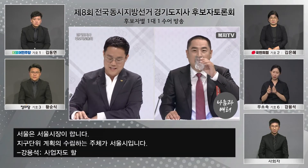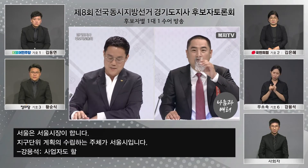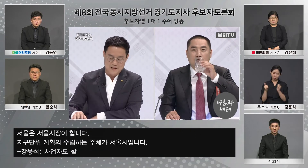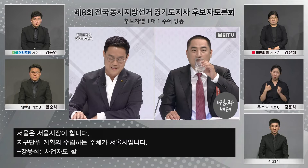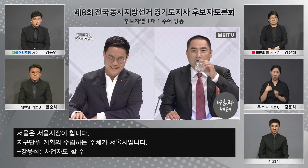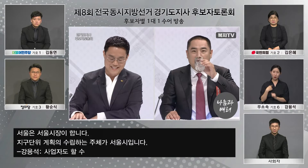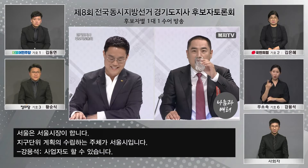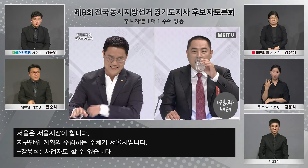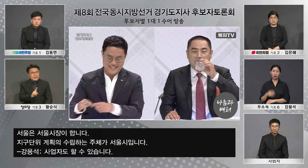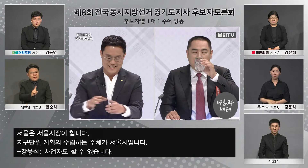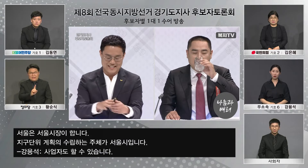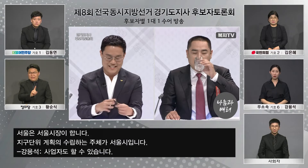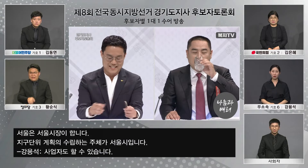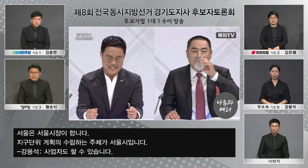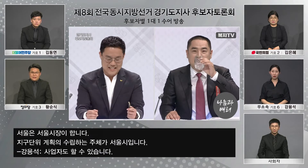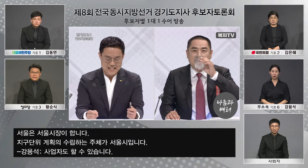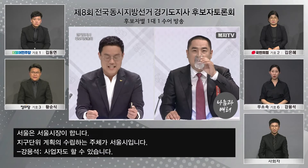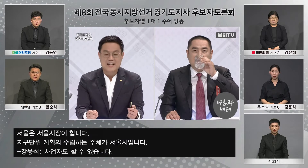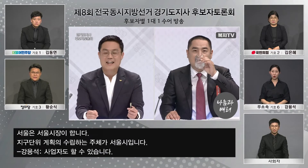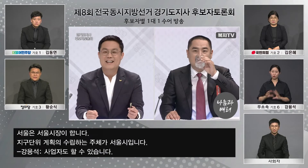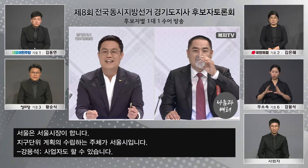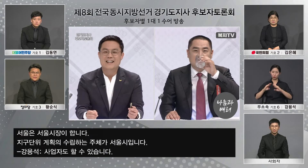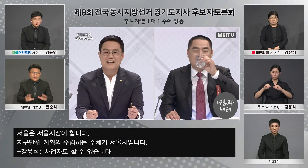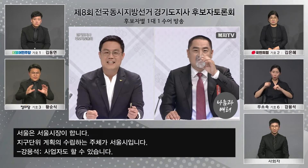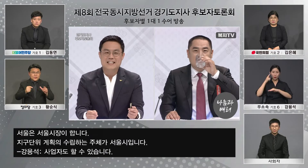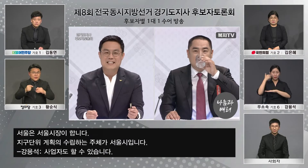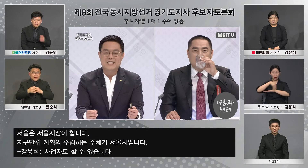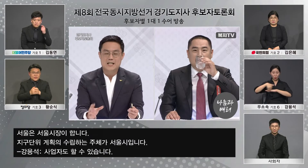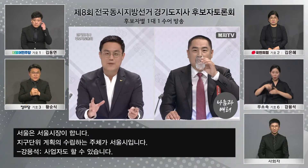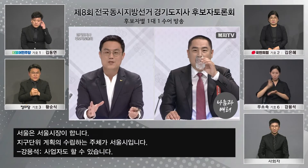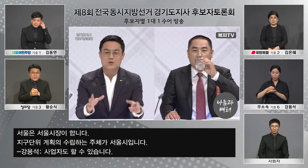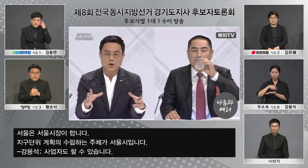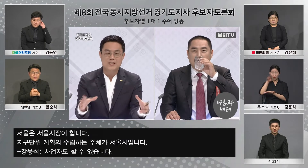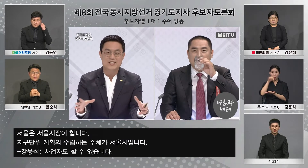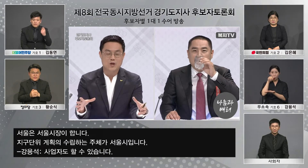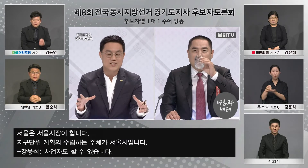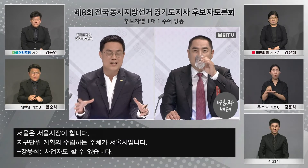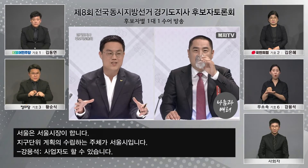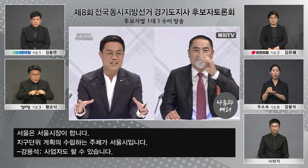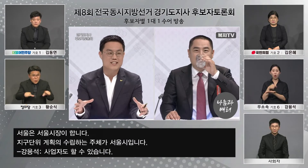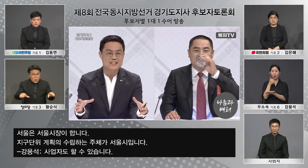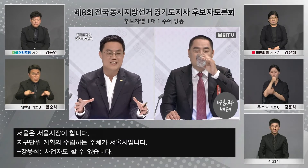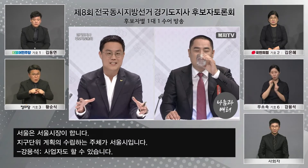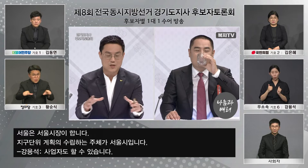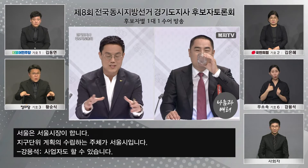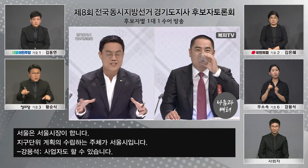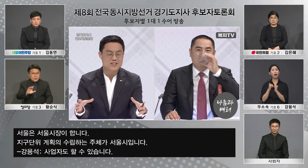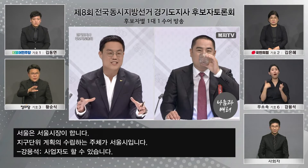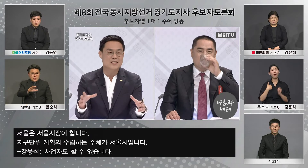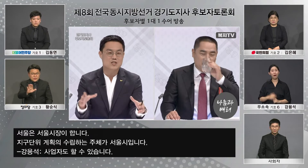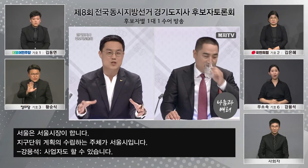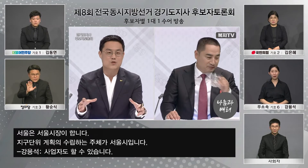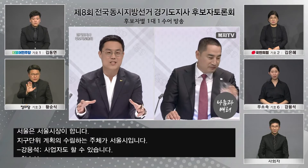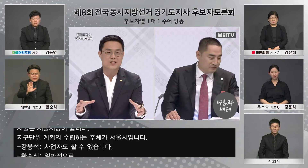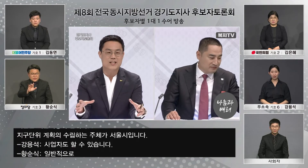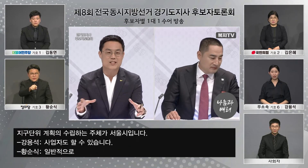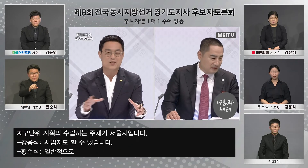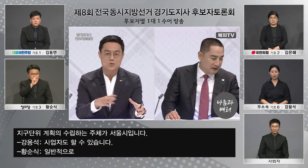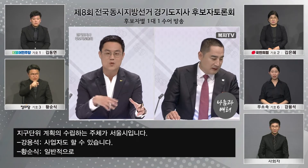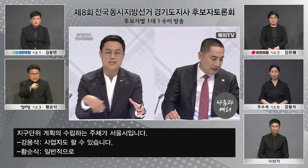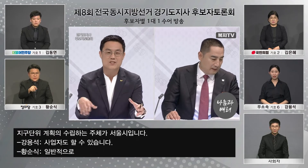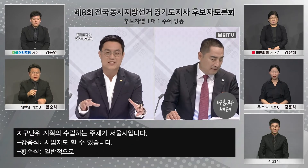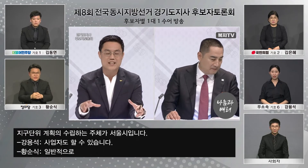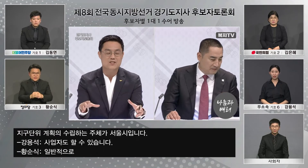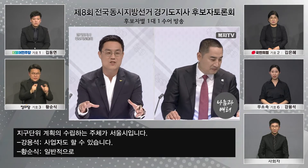거예요. 국토이용계획법에서 그렇게 다 돼 있으니까 정확하게 일반적으로 가지고 전체적인 지구 단위